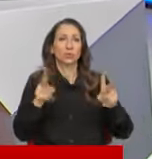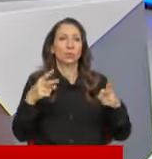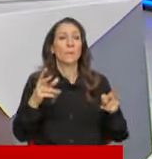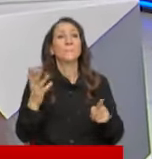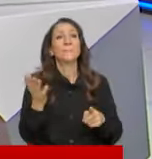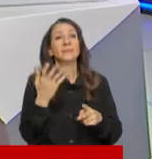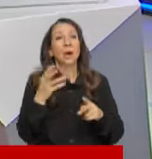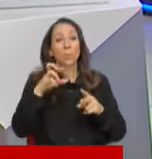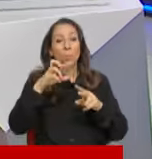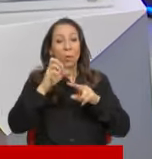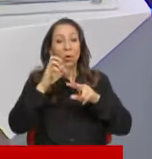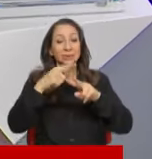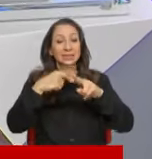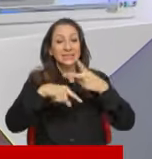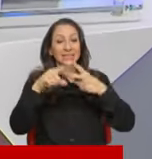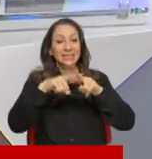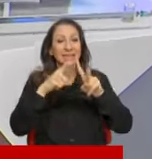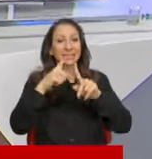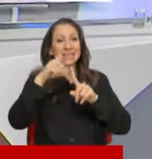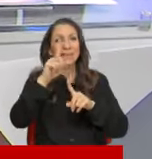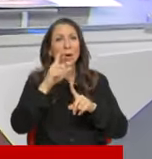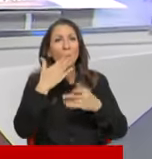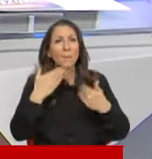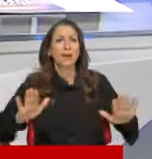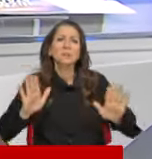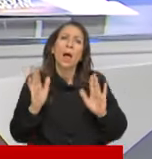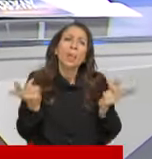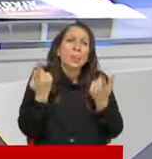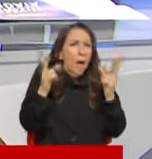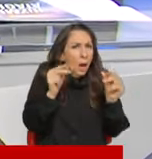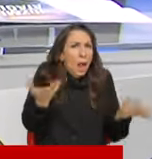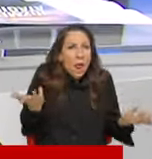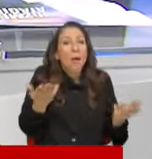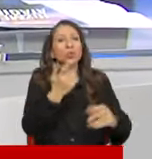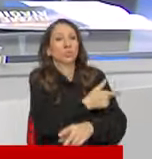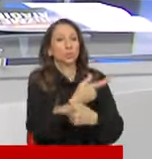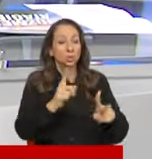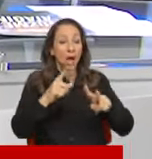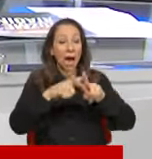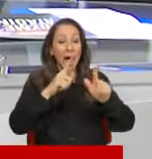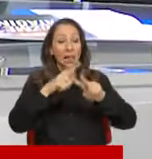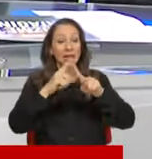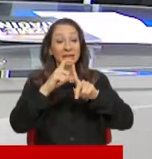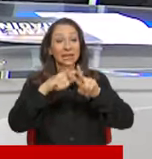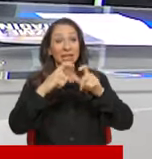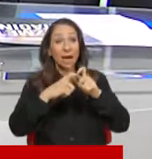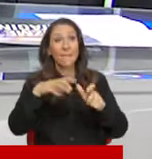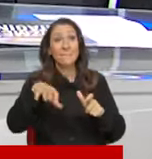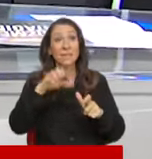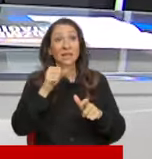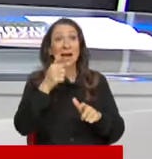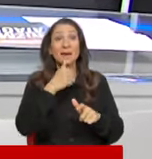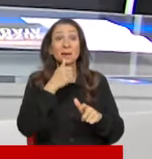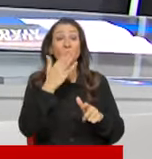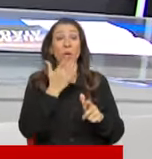mesela Pozantı'da öğrenciler Okulu bırakacakları yurt açtık Eee aladağ'da keza öyle merkezde ciddi bir erkek